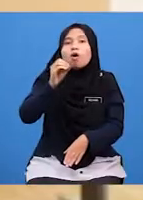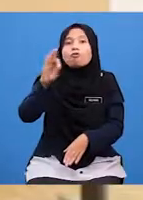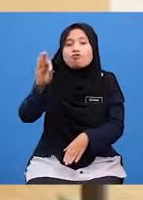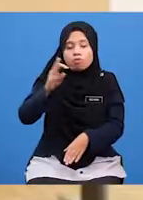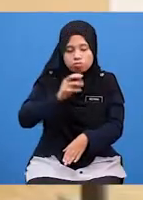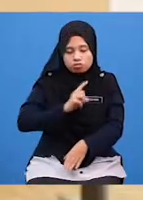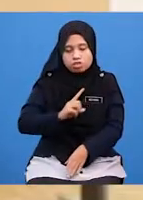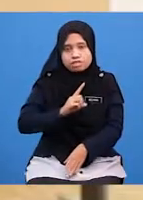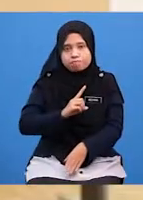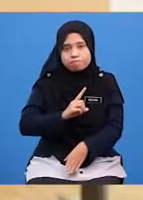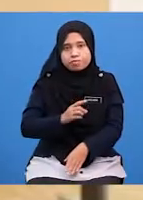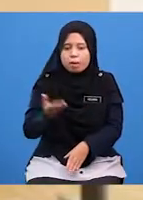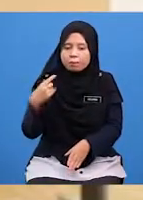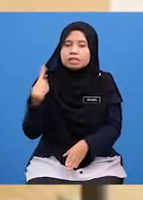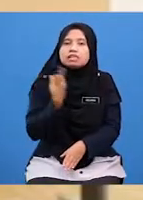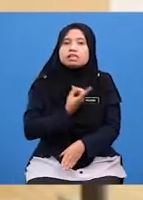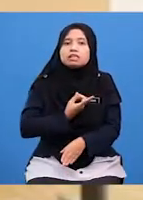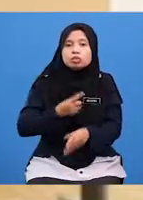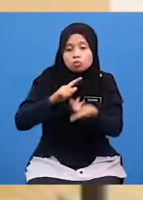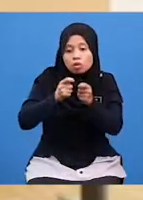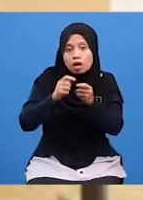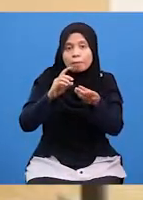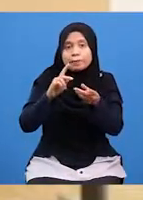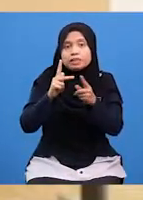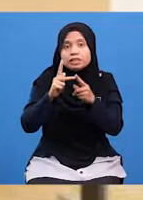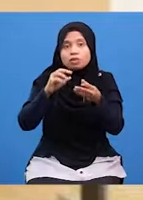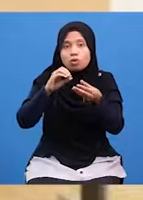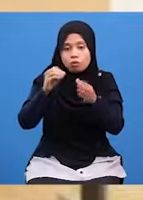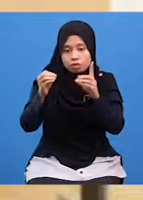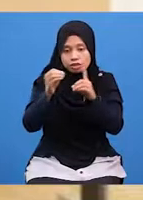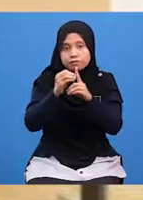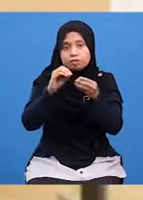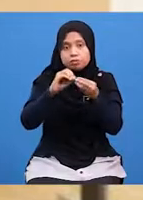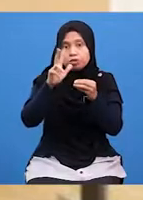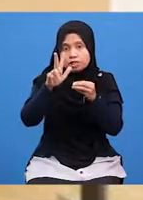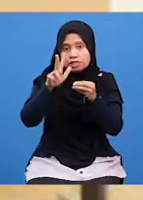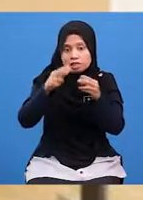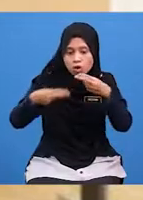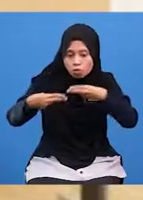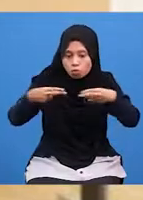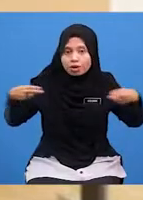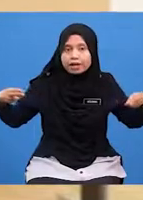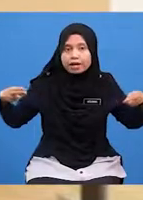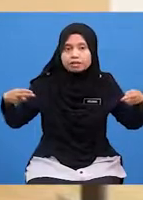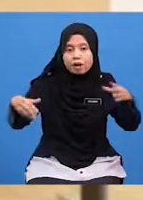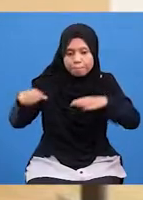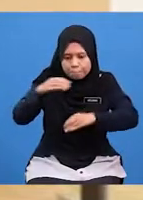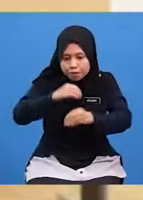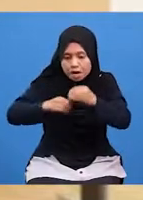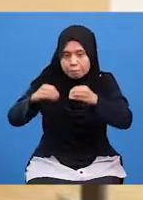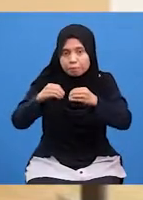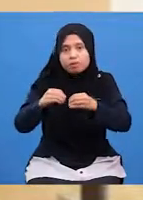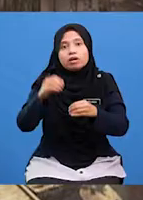Pelajar, mari kita beralih kepada objektif ketiga, iaitu menghuraikan pengembaraan Ibnu